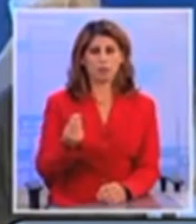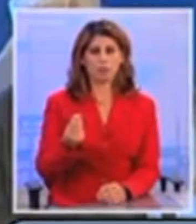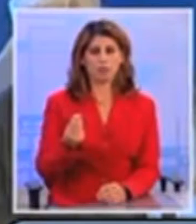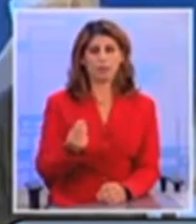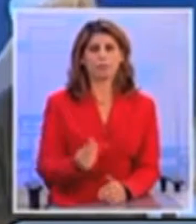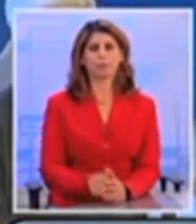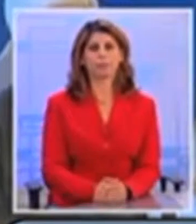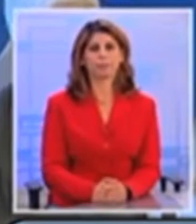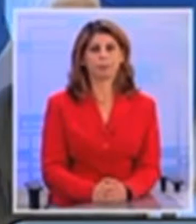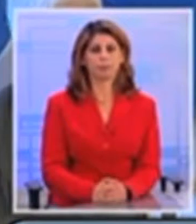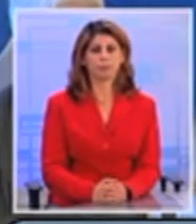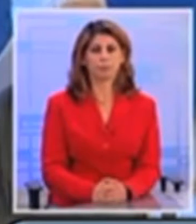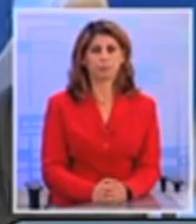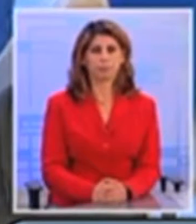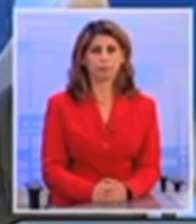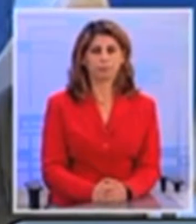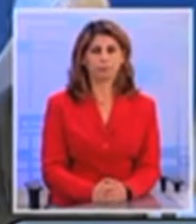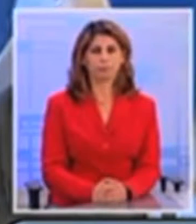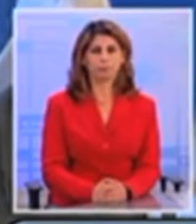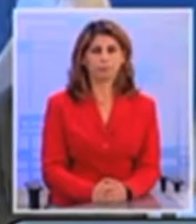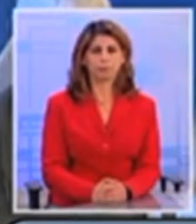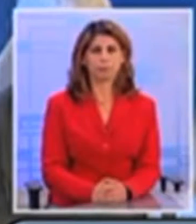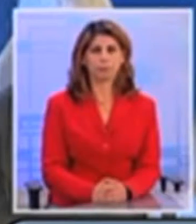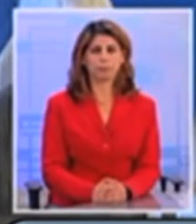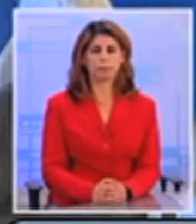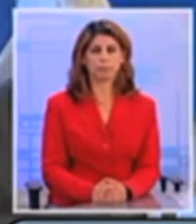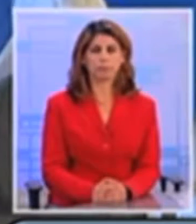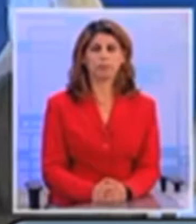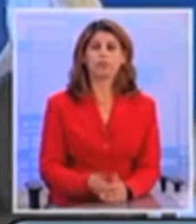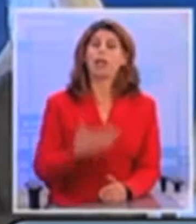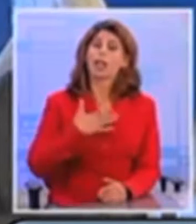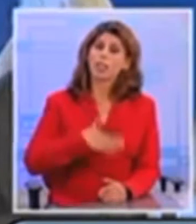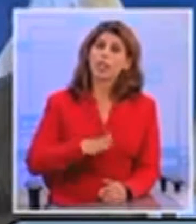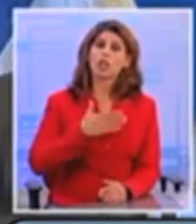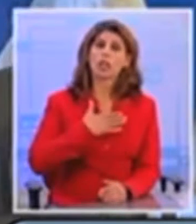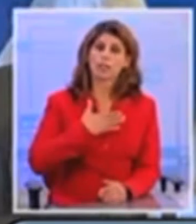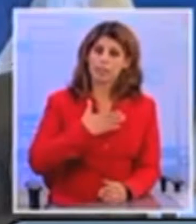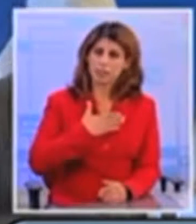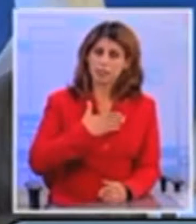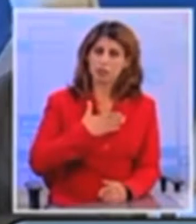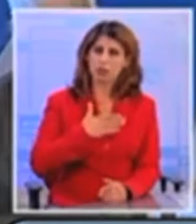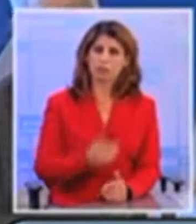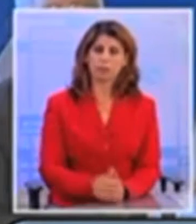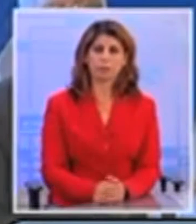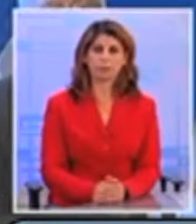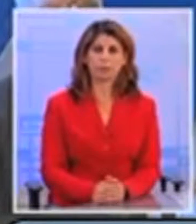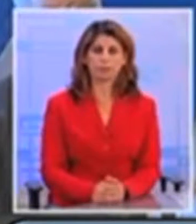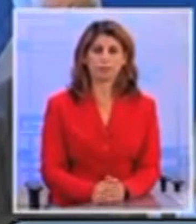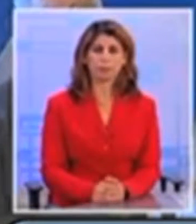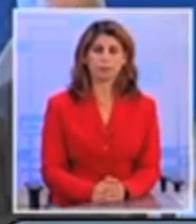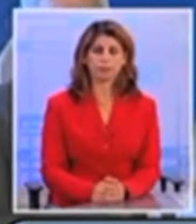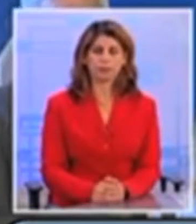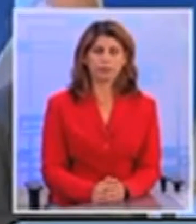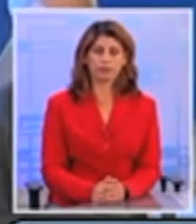Je tiens à remercier, bien sûr, comme la présidente du Parlement vient de le faire, tous les